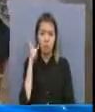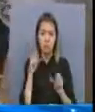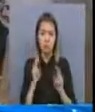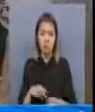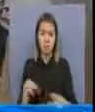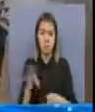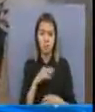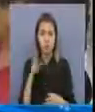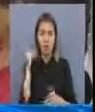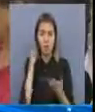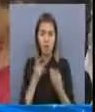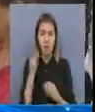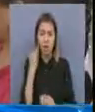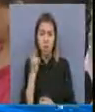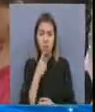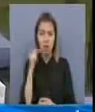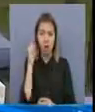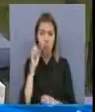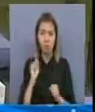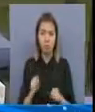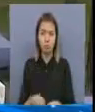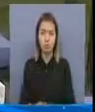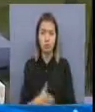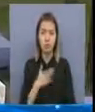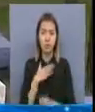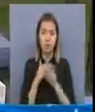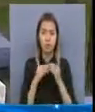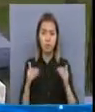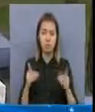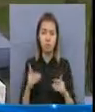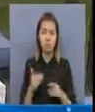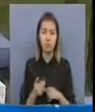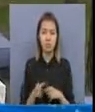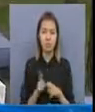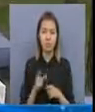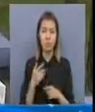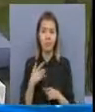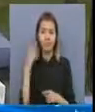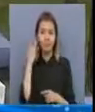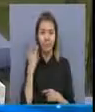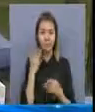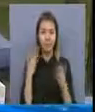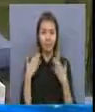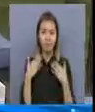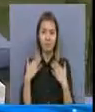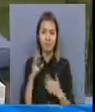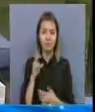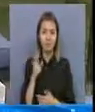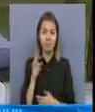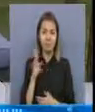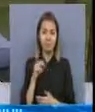мамандардан жан-жақты білім алып, ағылшын тілін үйренеді. Бізде балалар тек қана демалуға келмейді. Коворкинг